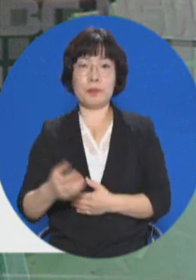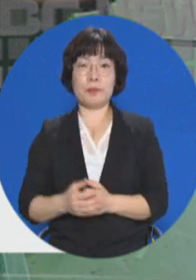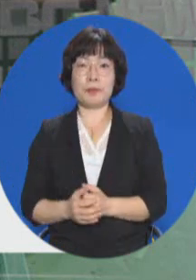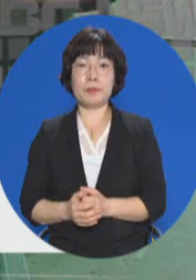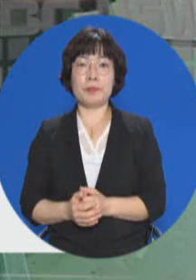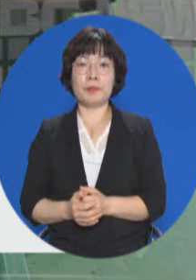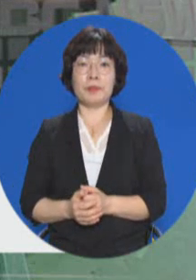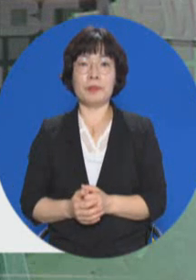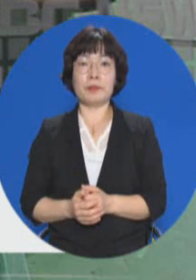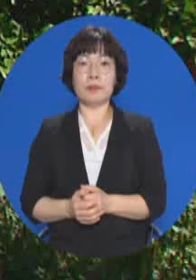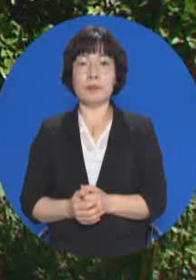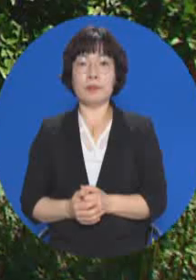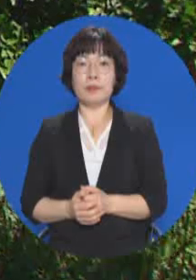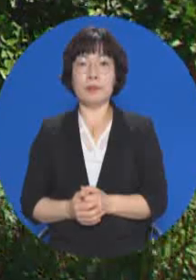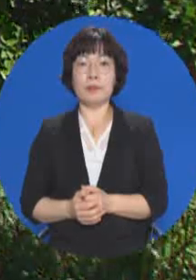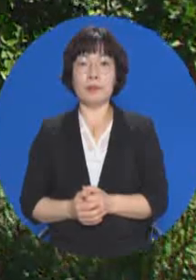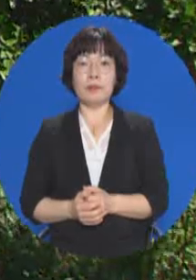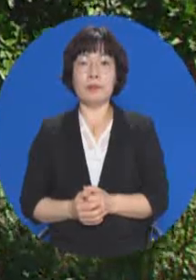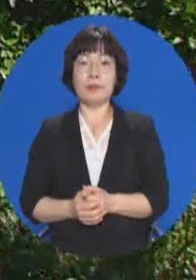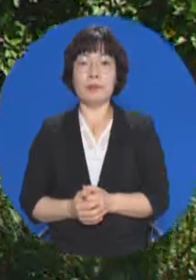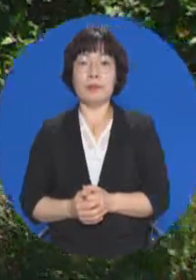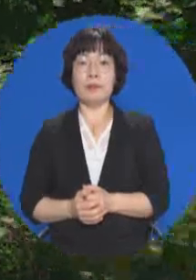취재했습니다.